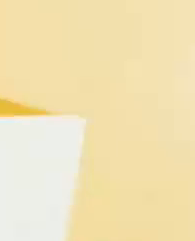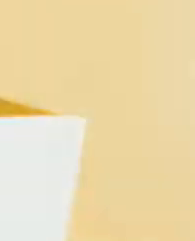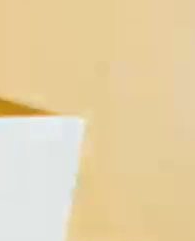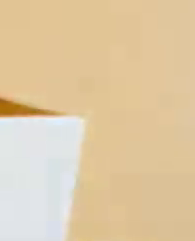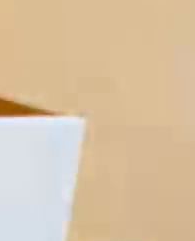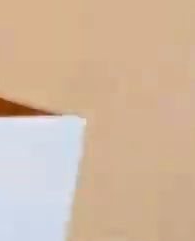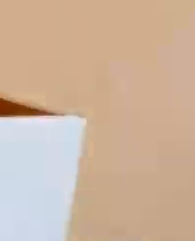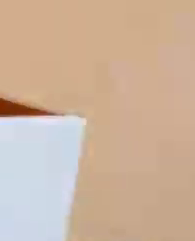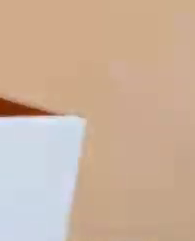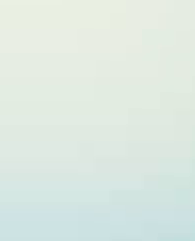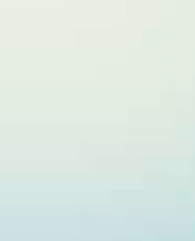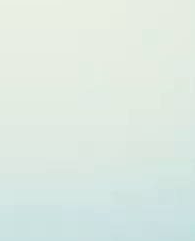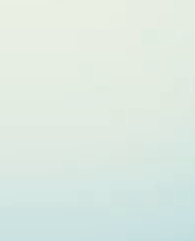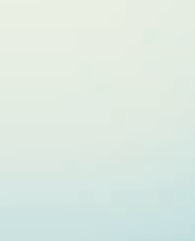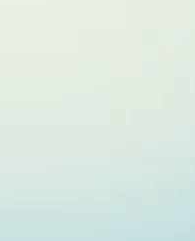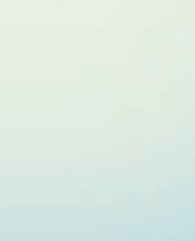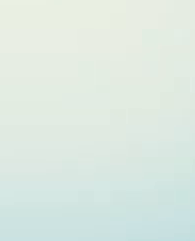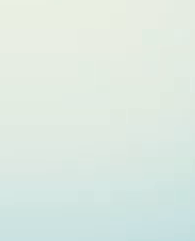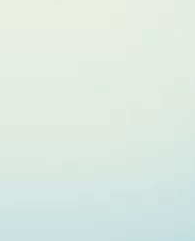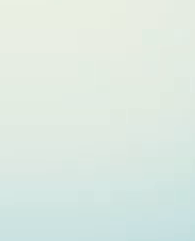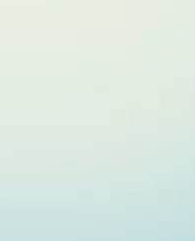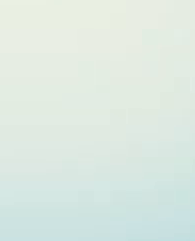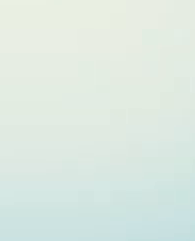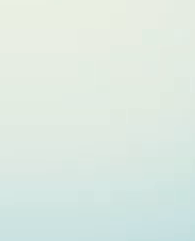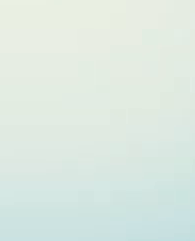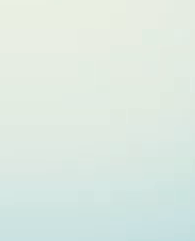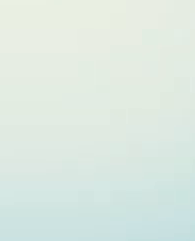www.eprnrwanda.org ku bindi bisobanuro hamagara kuri